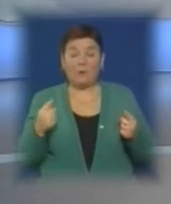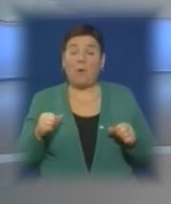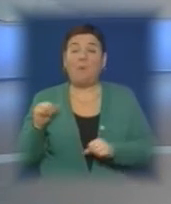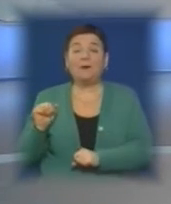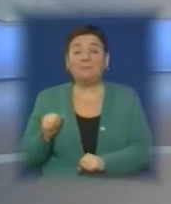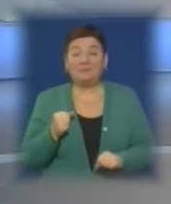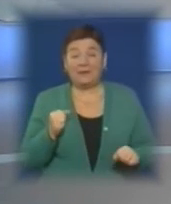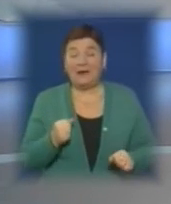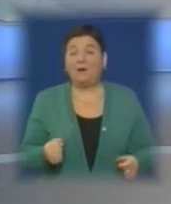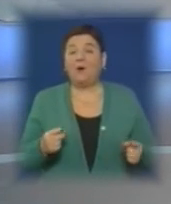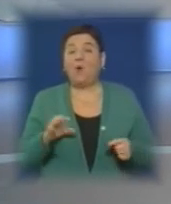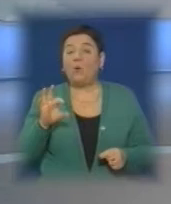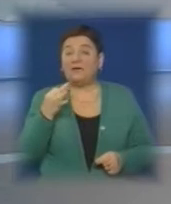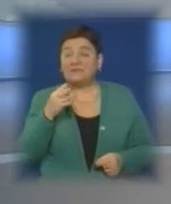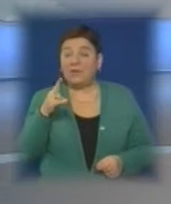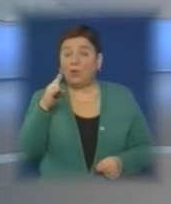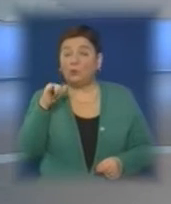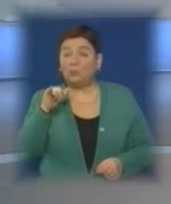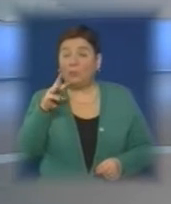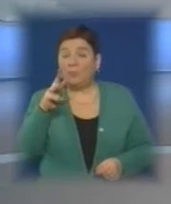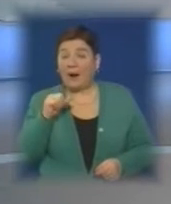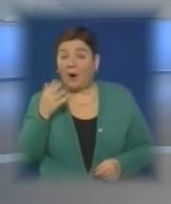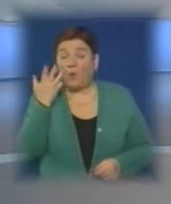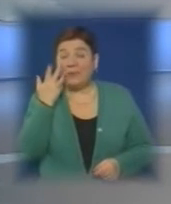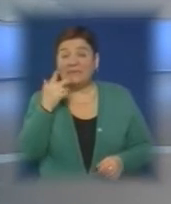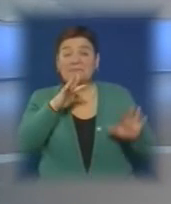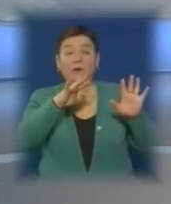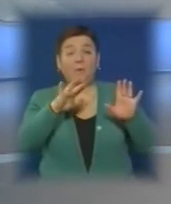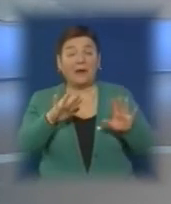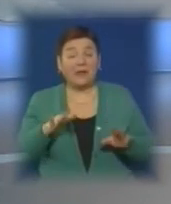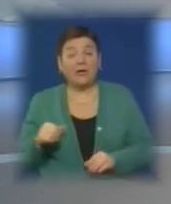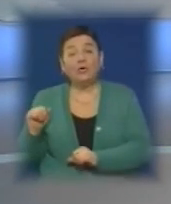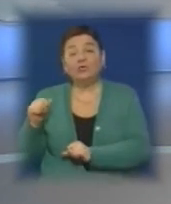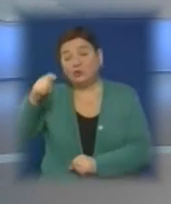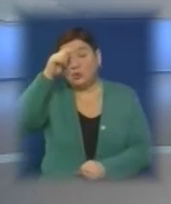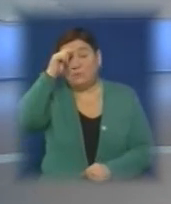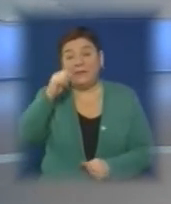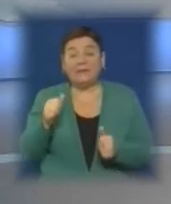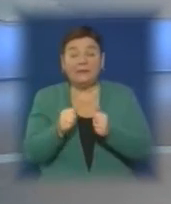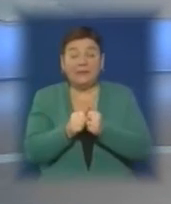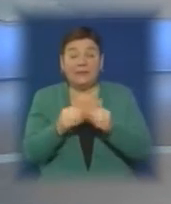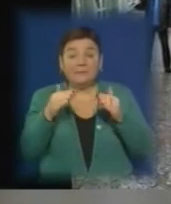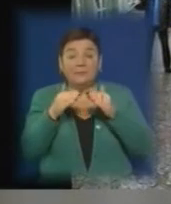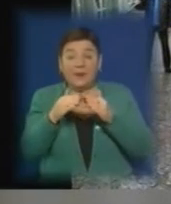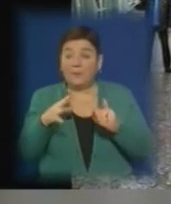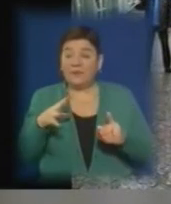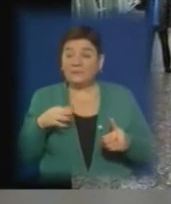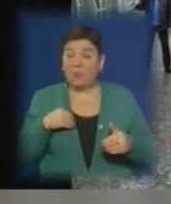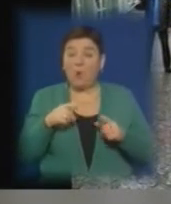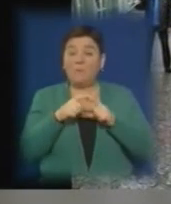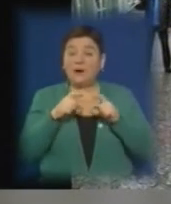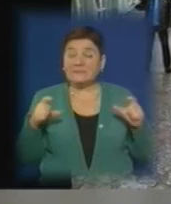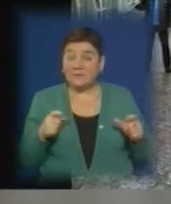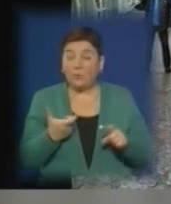прибирання – приватний підприємець Олексій Дума. Коли почалися снігопади, чоловік прибрав не лише біля власного будинку, а й біля свого магазину